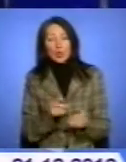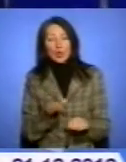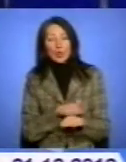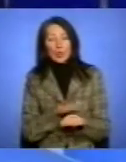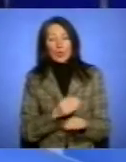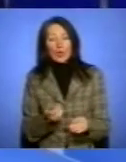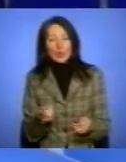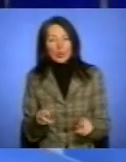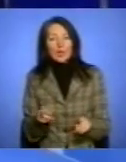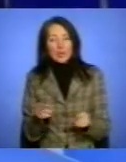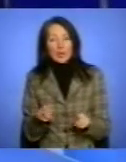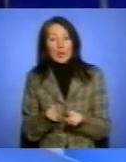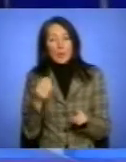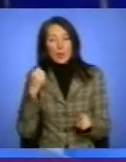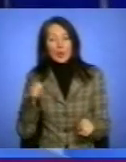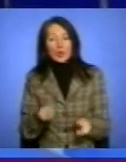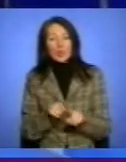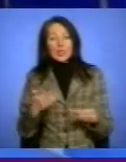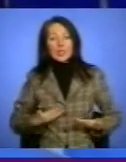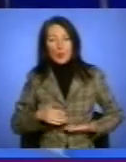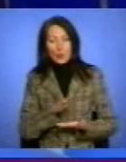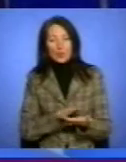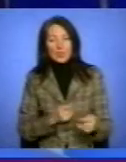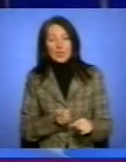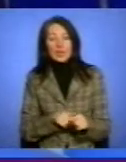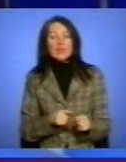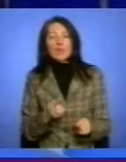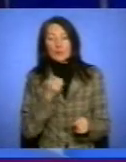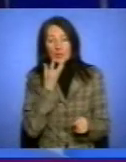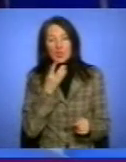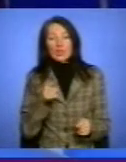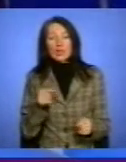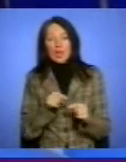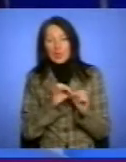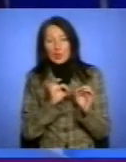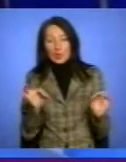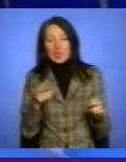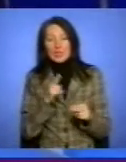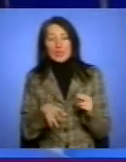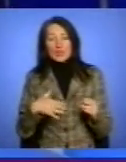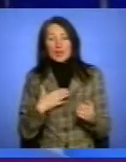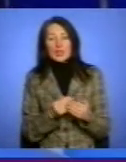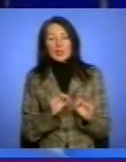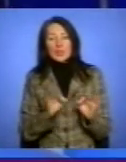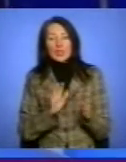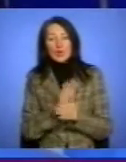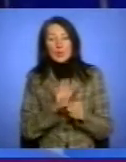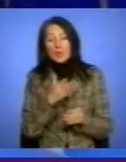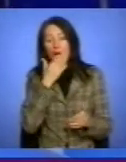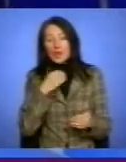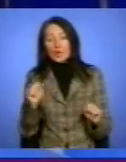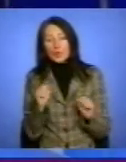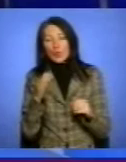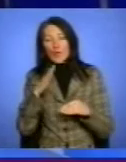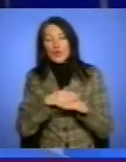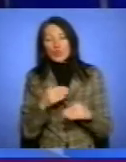перемагало. Отож, життя продовжується, і на цій оптимістичній ноті ми закінчуємо наш інформаційний випуск. Гарного зимового вечора